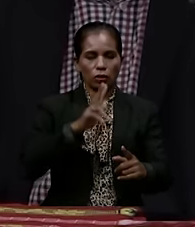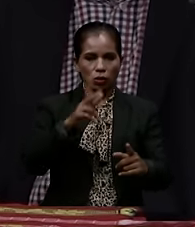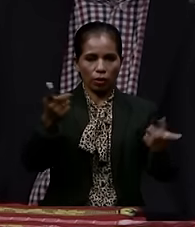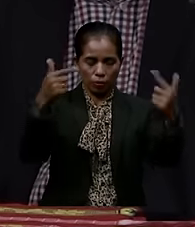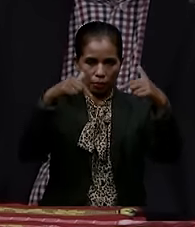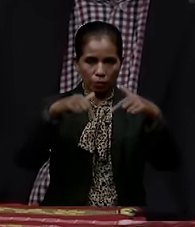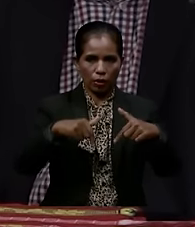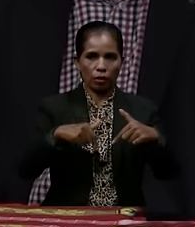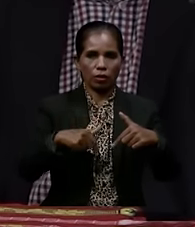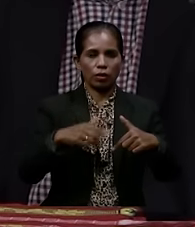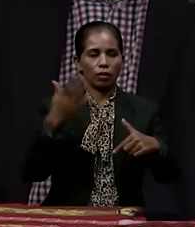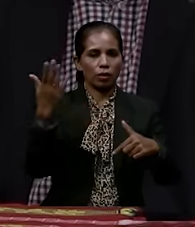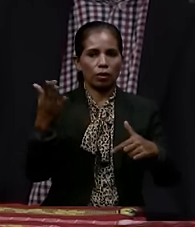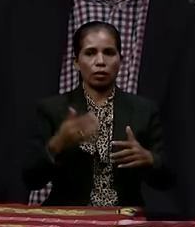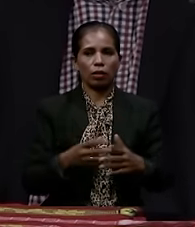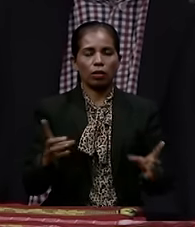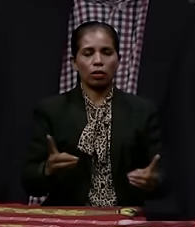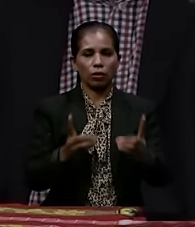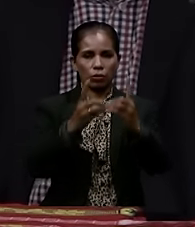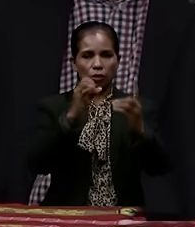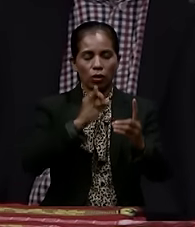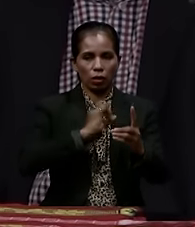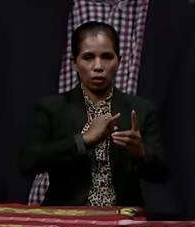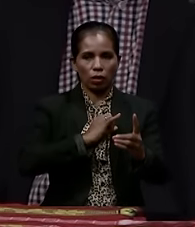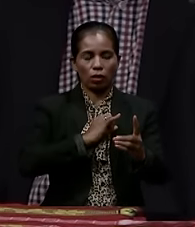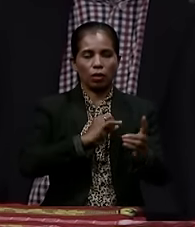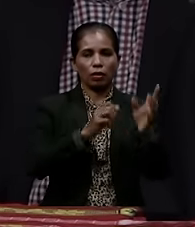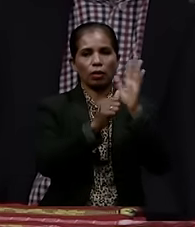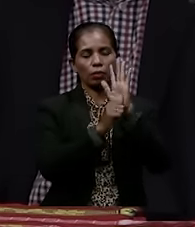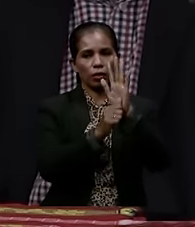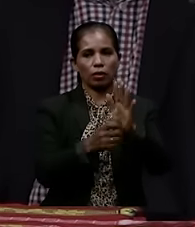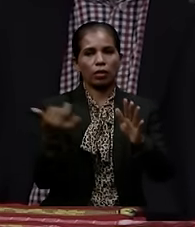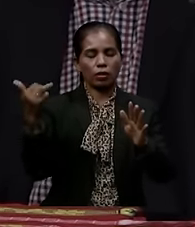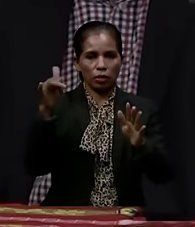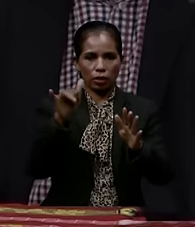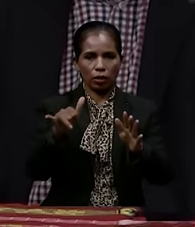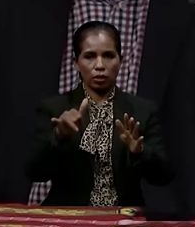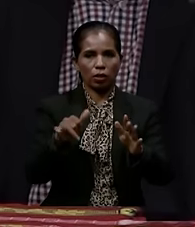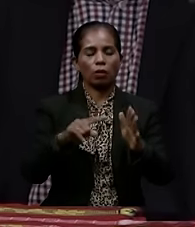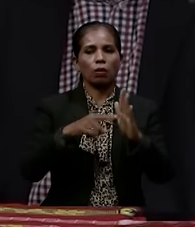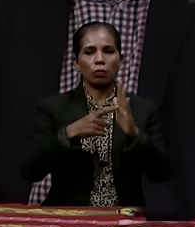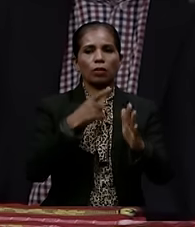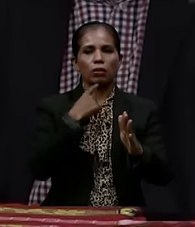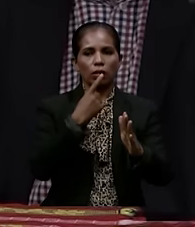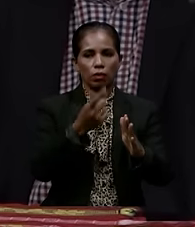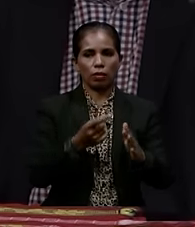mai hasoro hau ho de hala apresenta se nella mer se começa de han